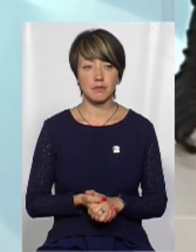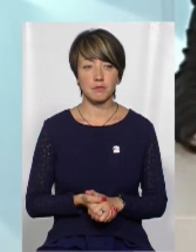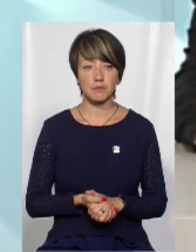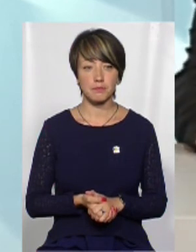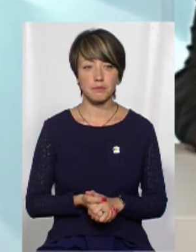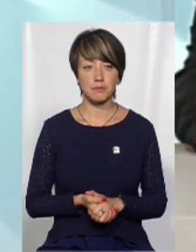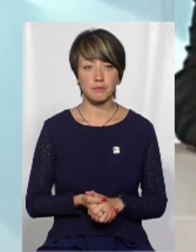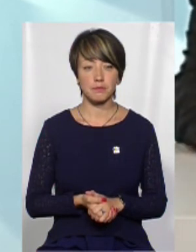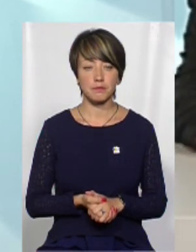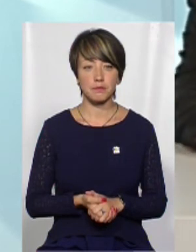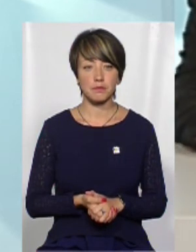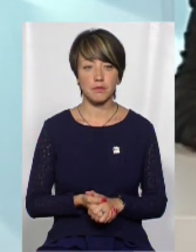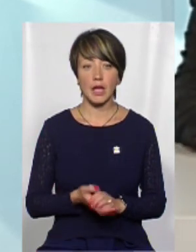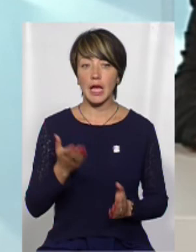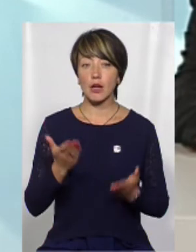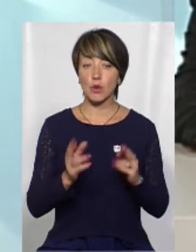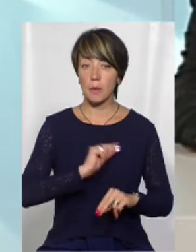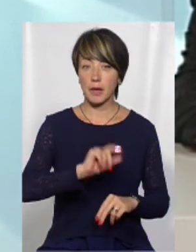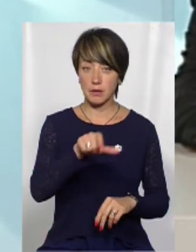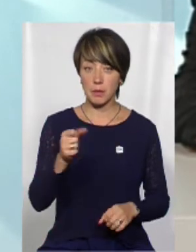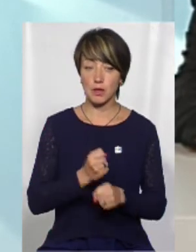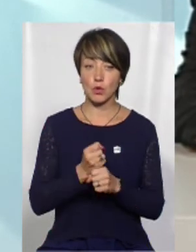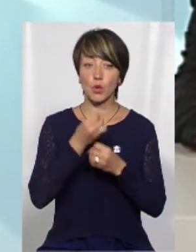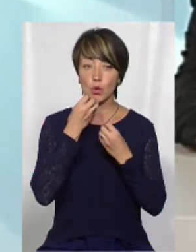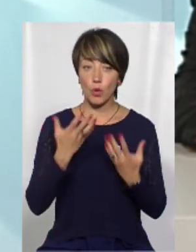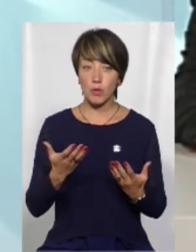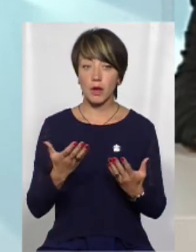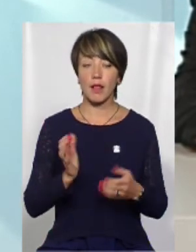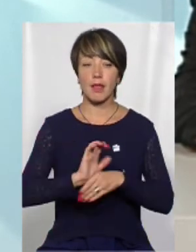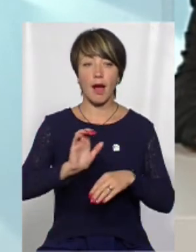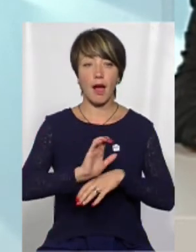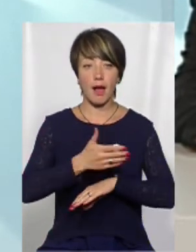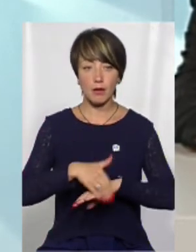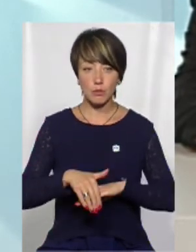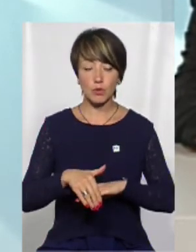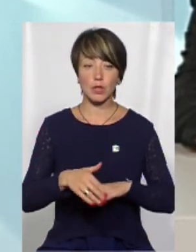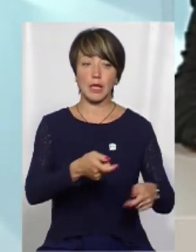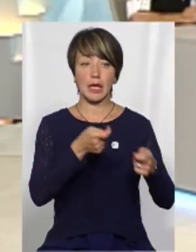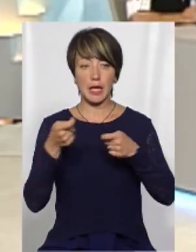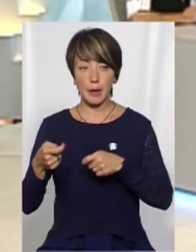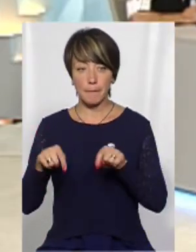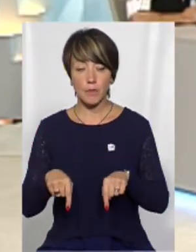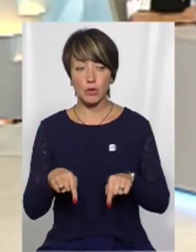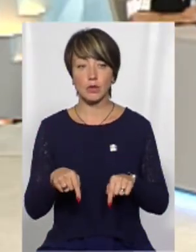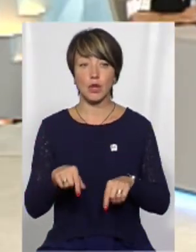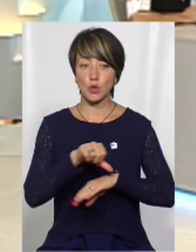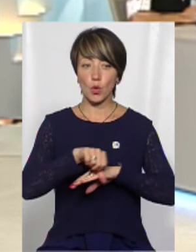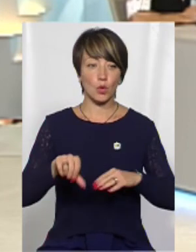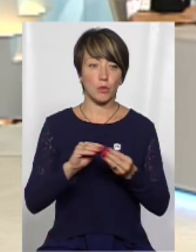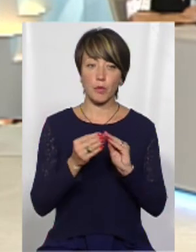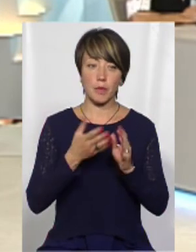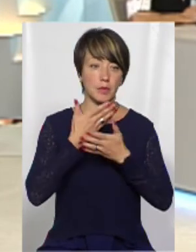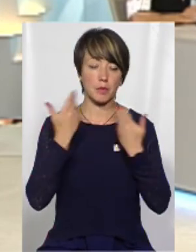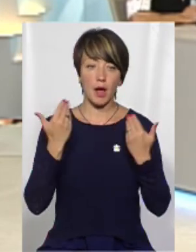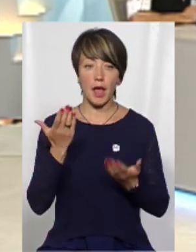ça marche très bien, il n'y a rien. Тобто якщо персонал працює добре, тому на експорт, імпорт і з кордоном немає ніяких